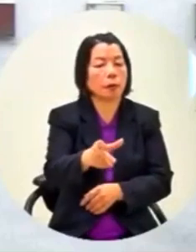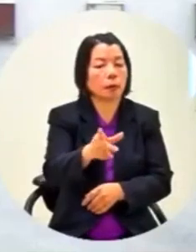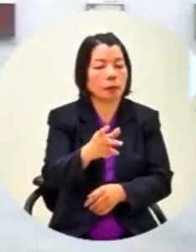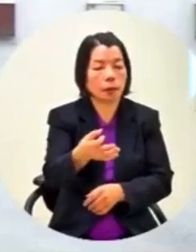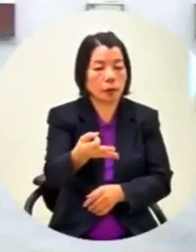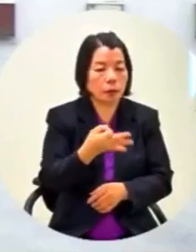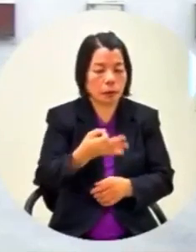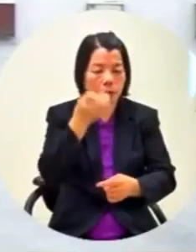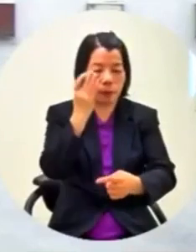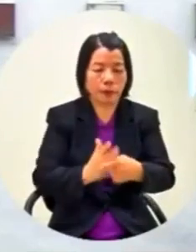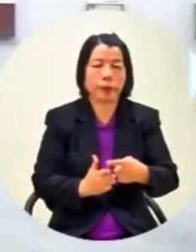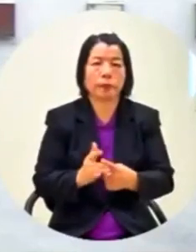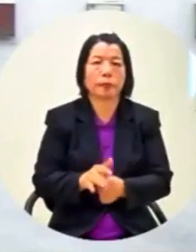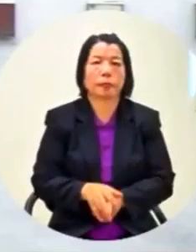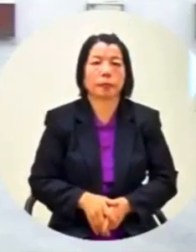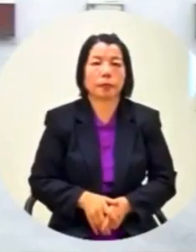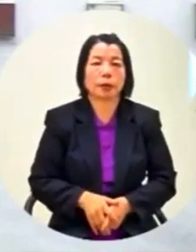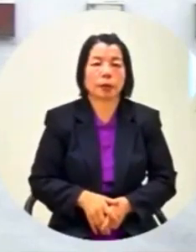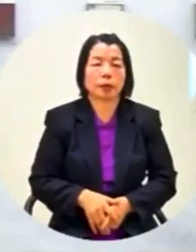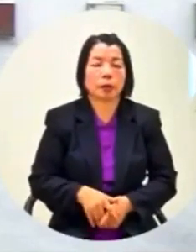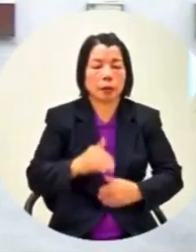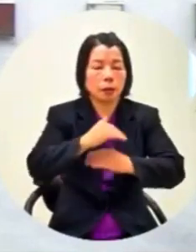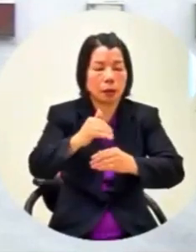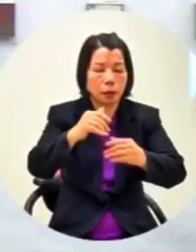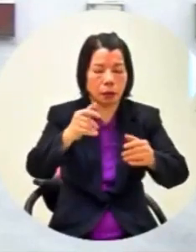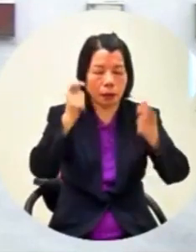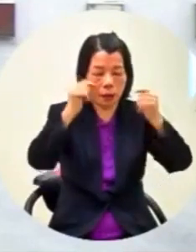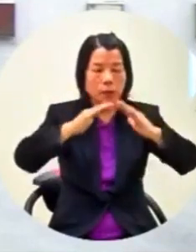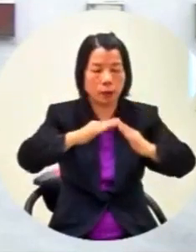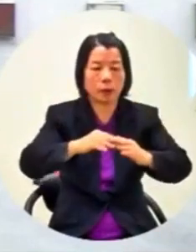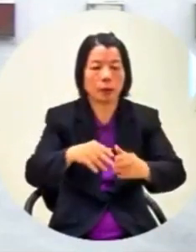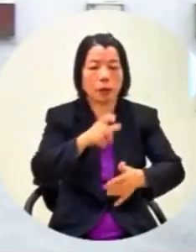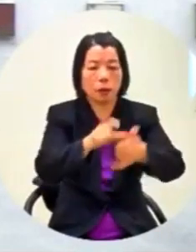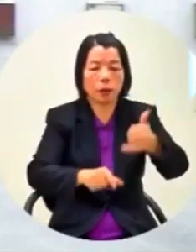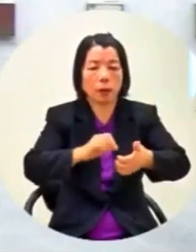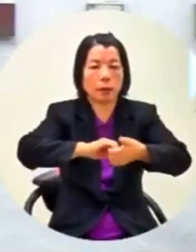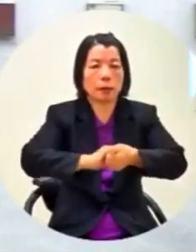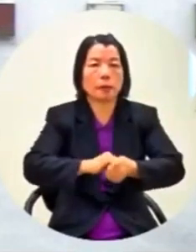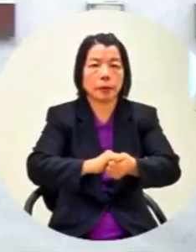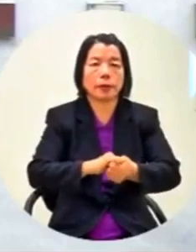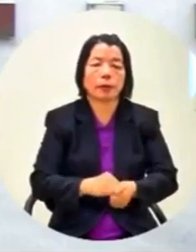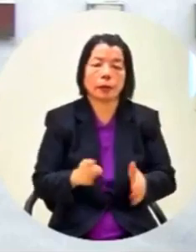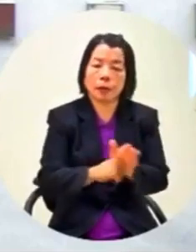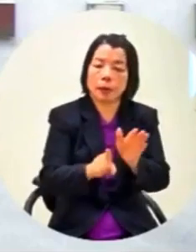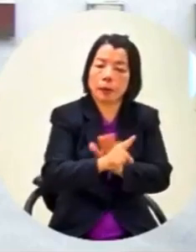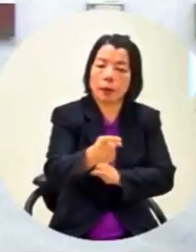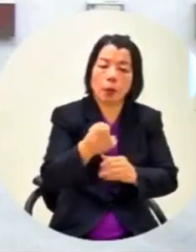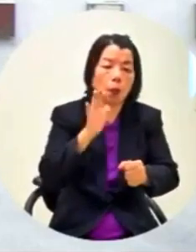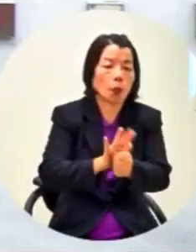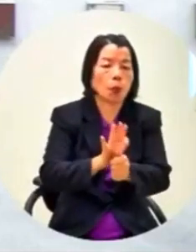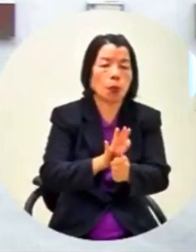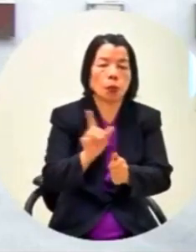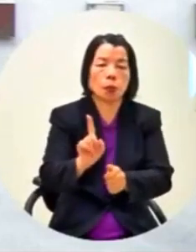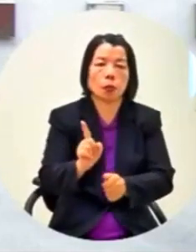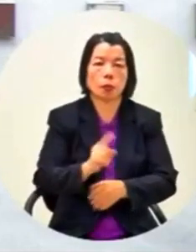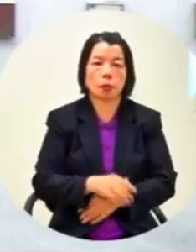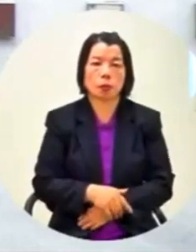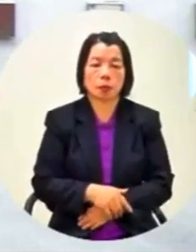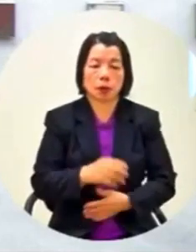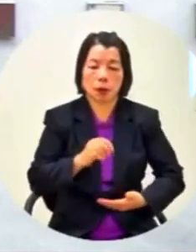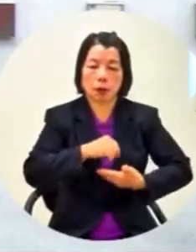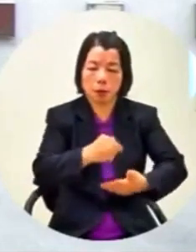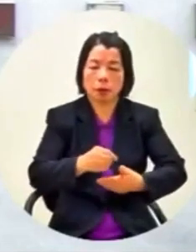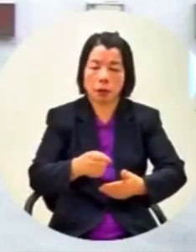现高雄市立案演艺团体或涉及高雄市之个人，艺文补助方面，我们将提早拨